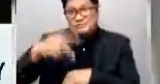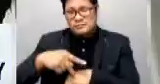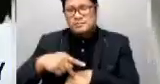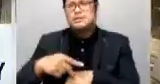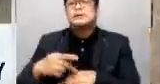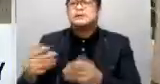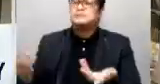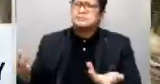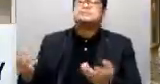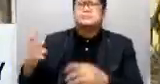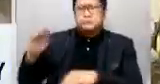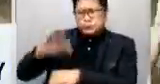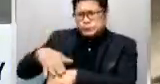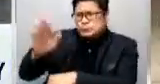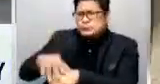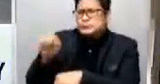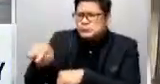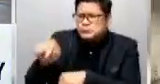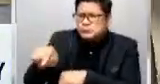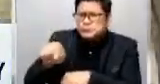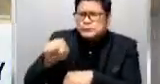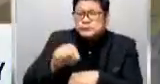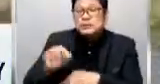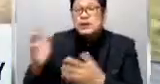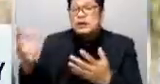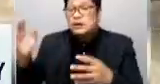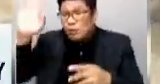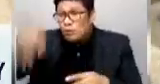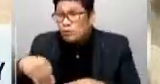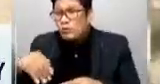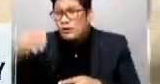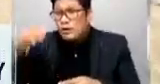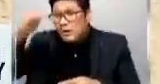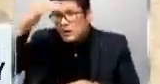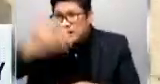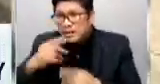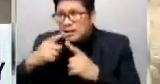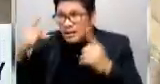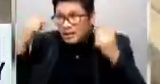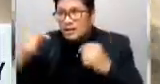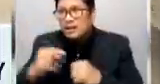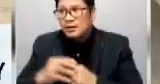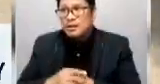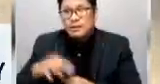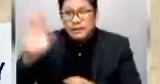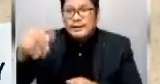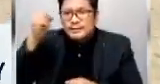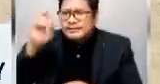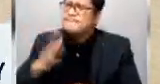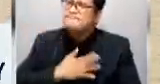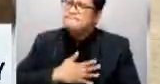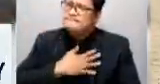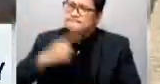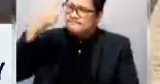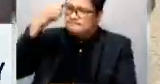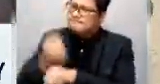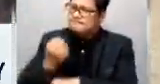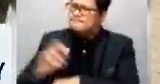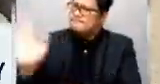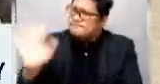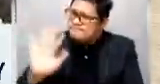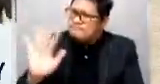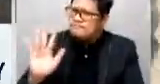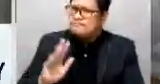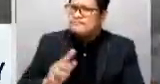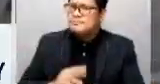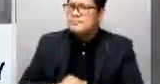ito. Pero po yung ano nyo, face mask nyo, sir. Nakausap naman po ako sa cellphone. Sir, huwag mo tayo matigas ang ulo, ha? Huwag matigas